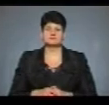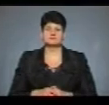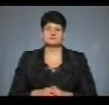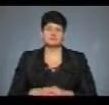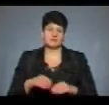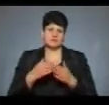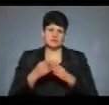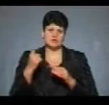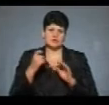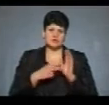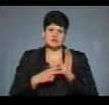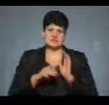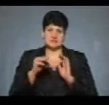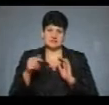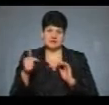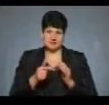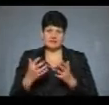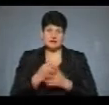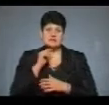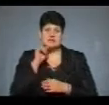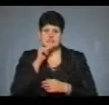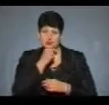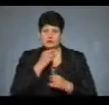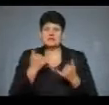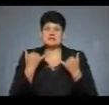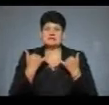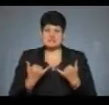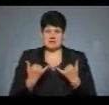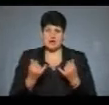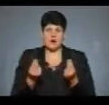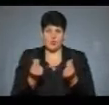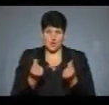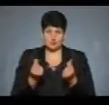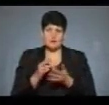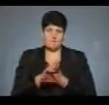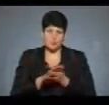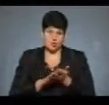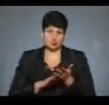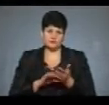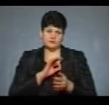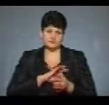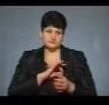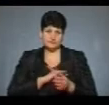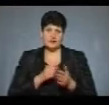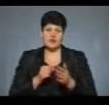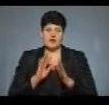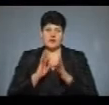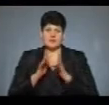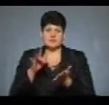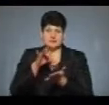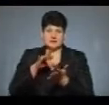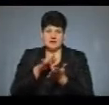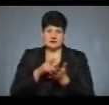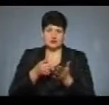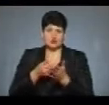Приблизно 170 тисяч гривень вдалося зекономити. І зараз кошти продовжуємо алею до центральної алеї, яка йде до